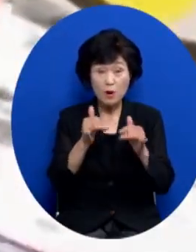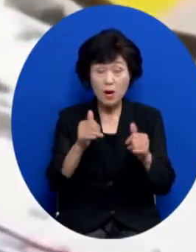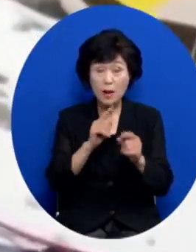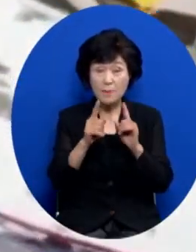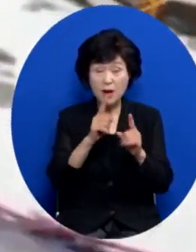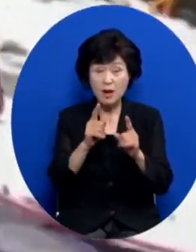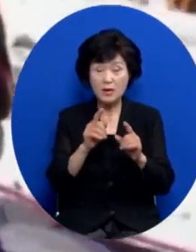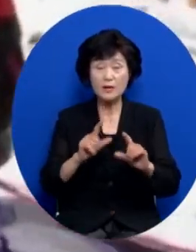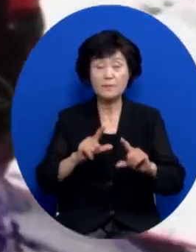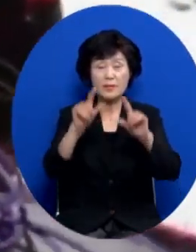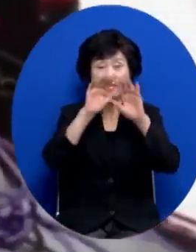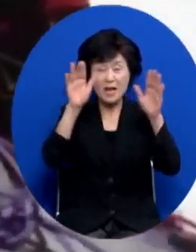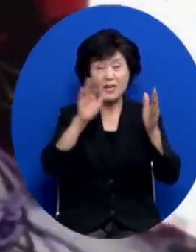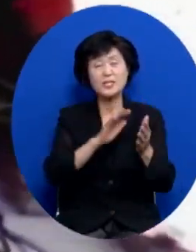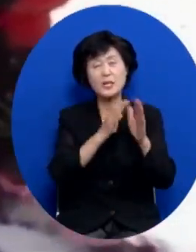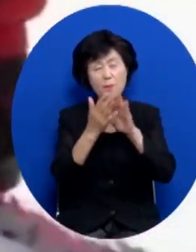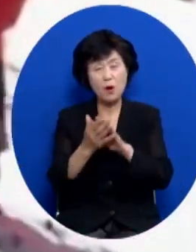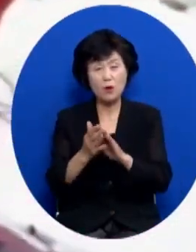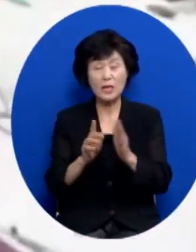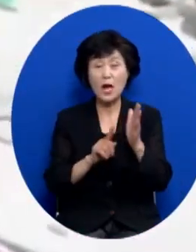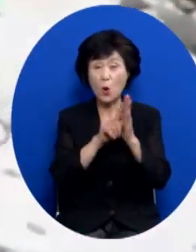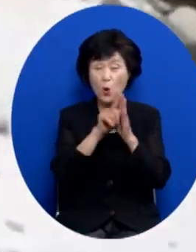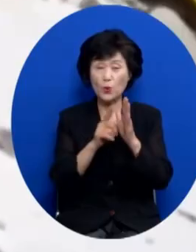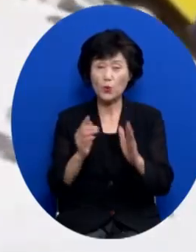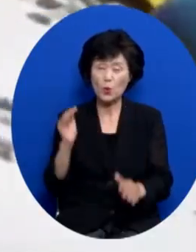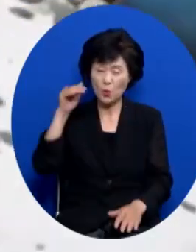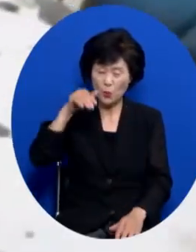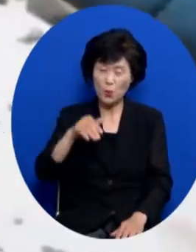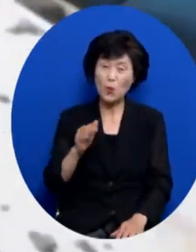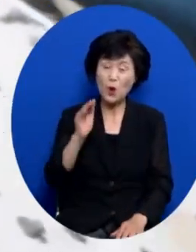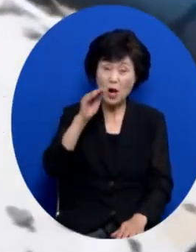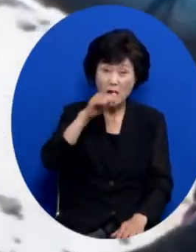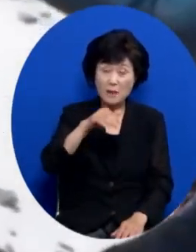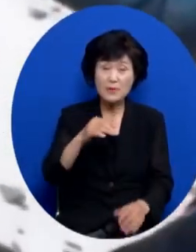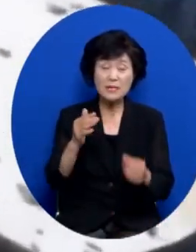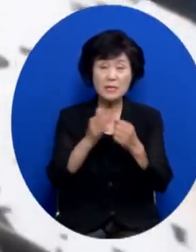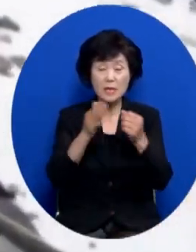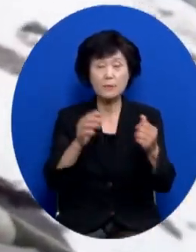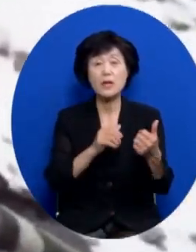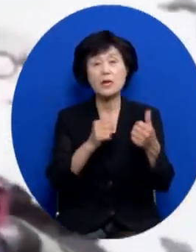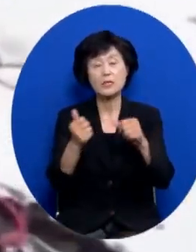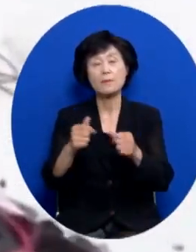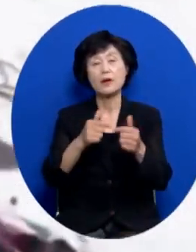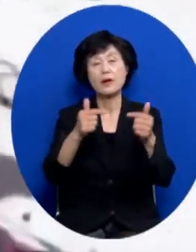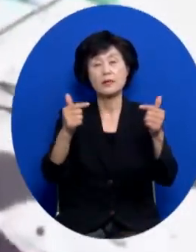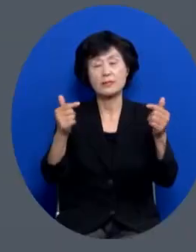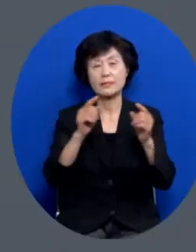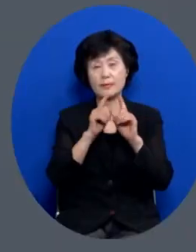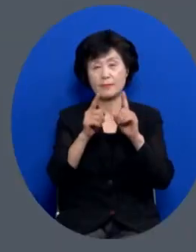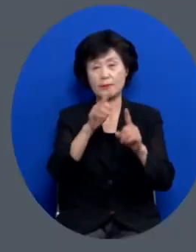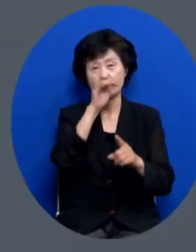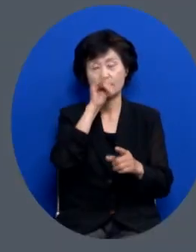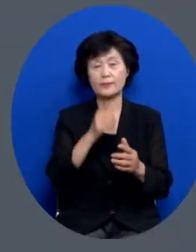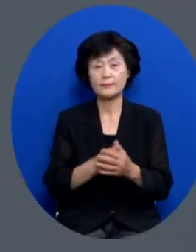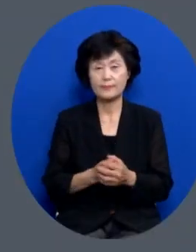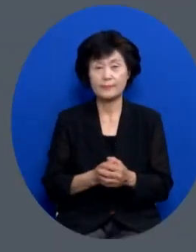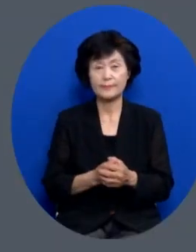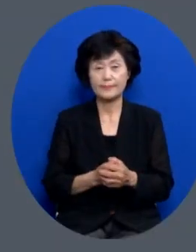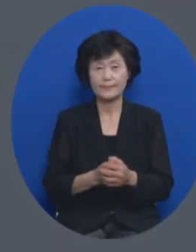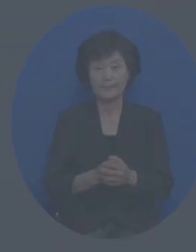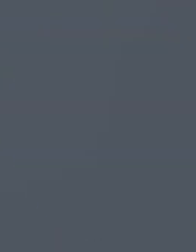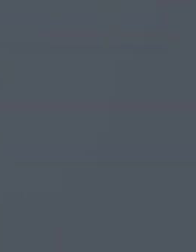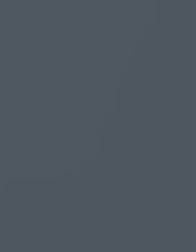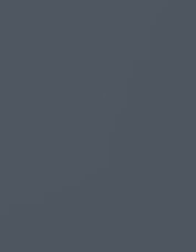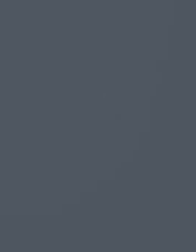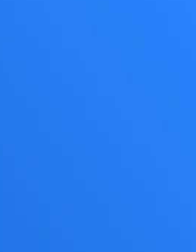기후변화의 영향으로 날씨 변덕이 심해진 것이 사망자가 늘어난 주된 원인이라고 분석했습니다. 지금까지 월드미션